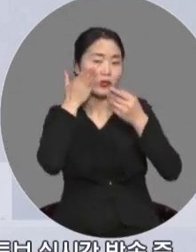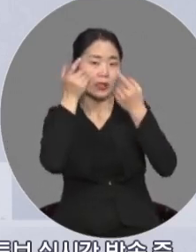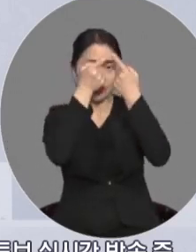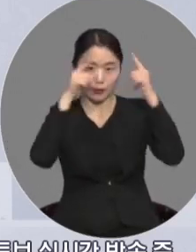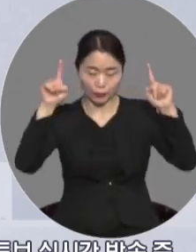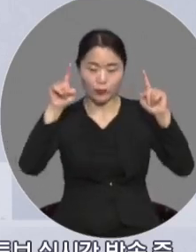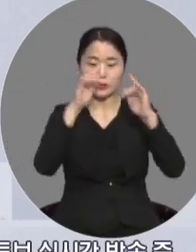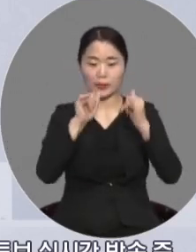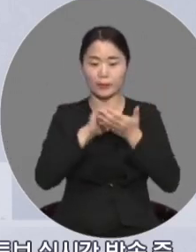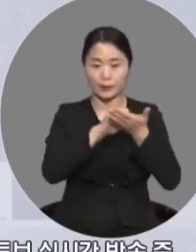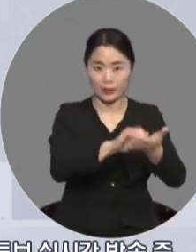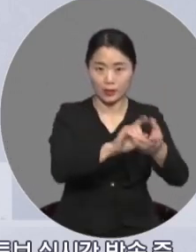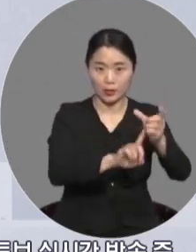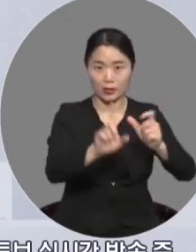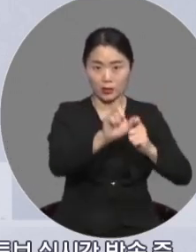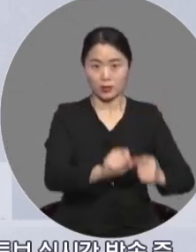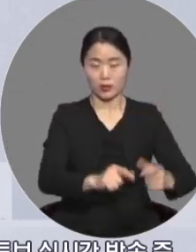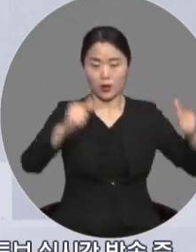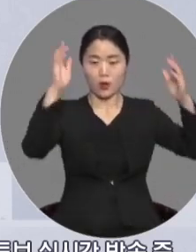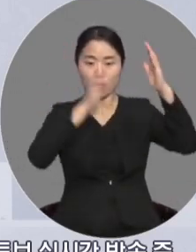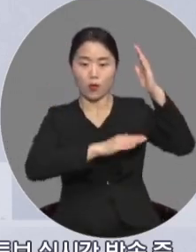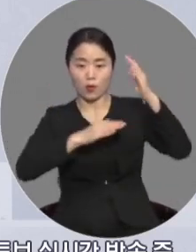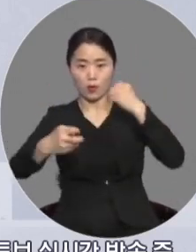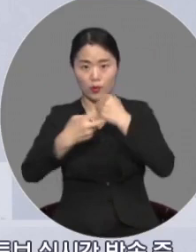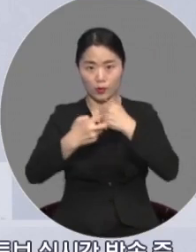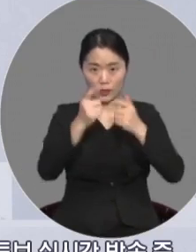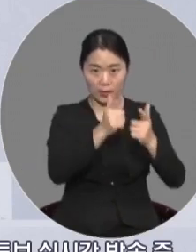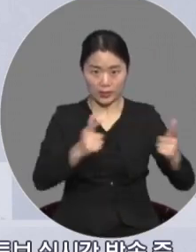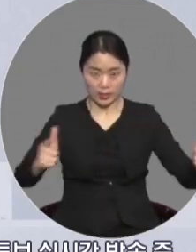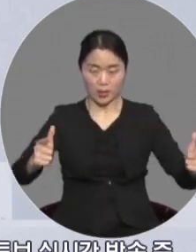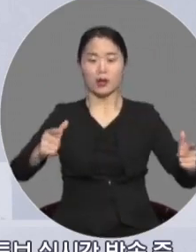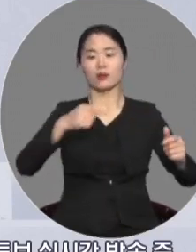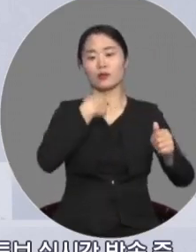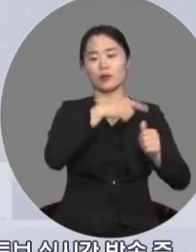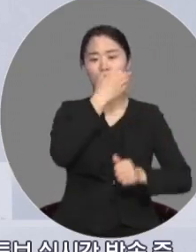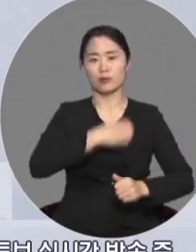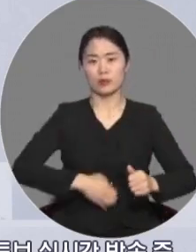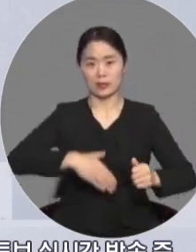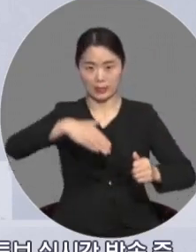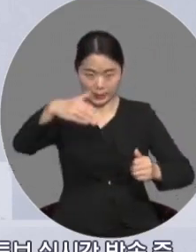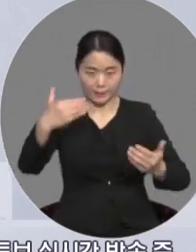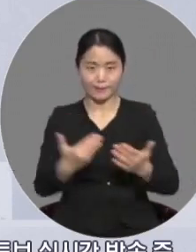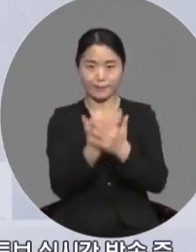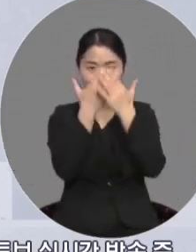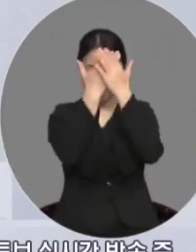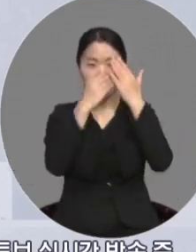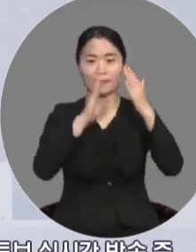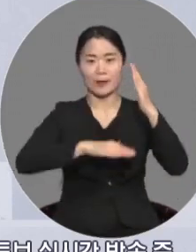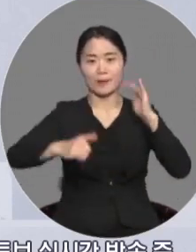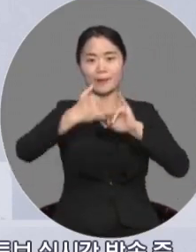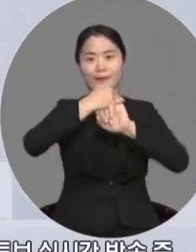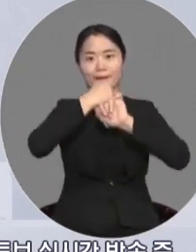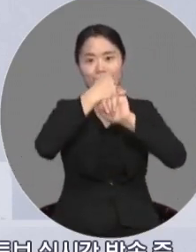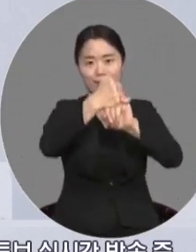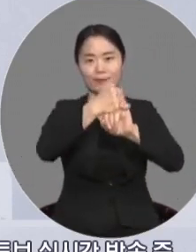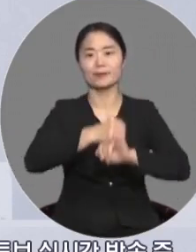확대와 공공의료 시설 확충으로 교육 복지 수준을 향상시키겠다고 공약했습니다. UBC 뉴스 신혜지입니다.